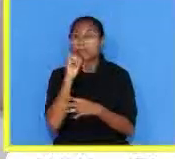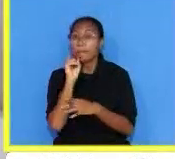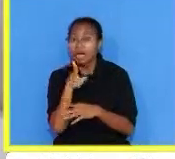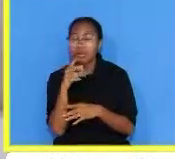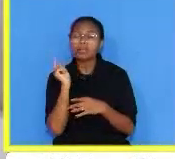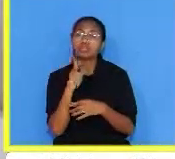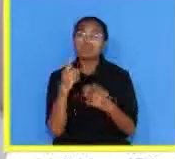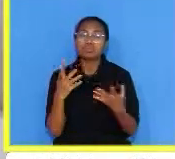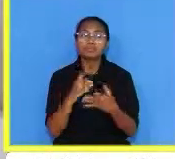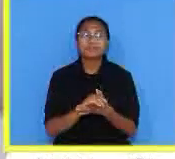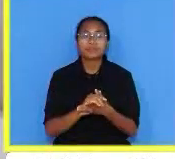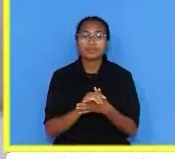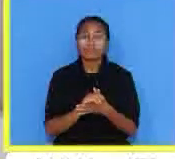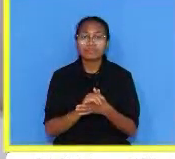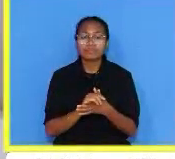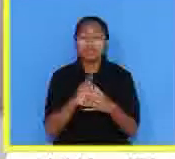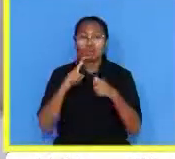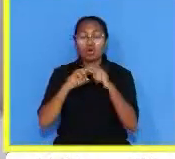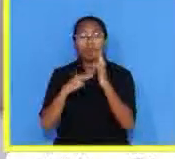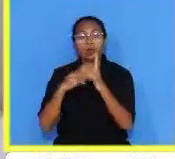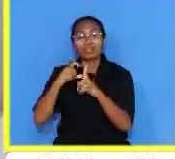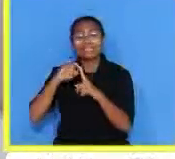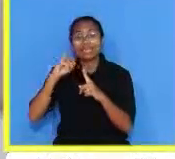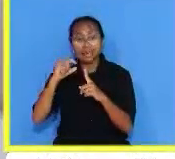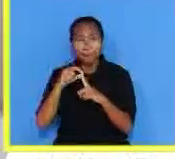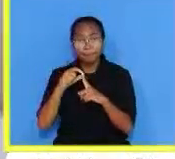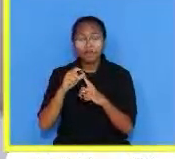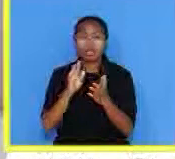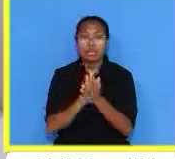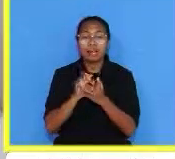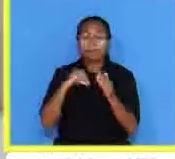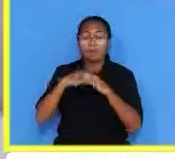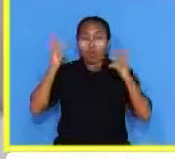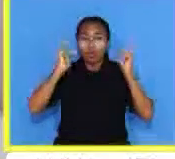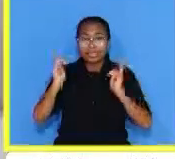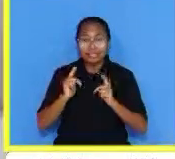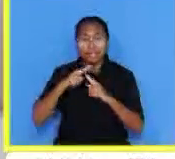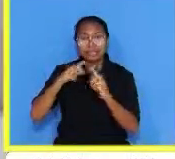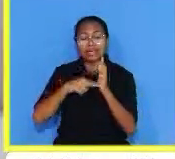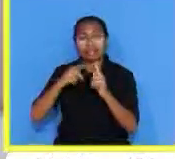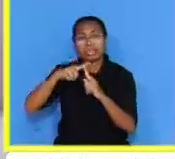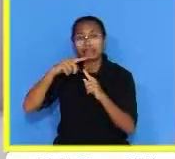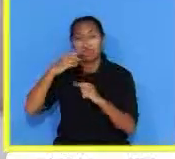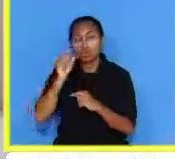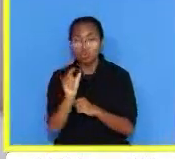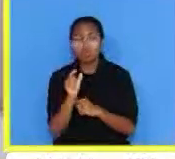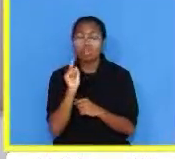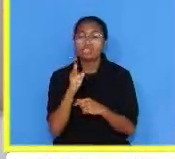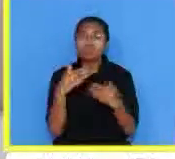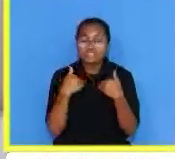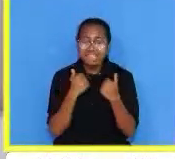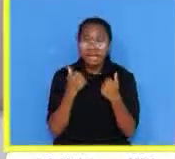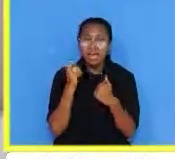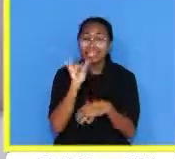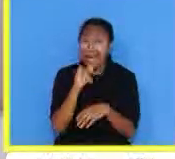misalnya untuk komorbid dalam kondisi tertentu bisa tidak,